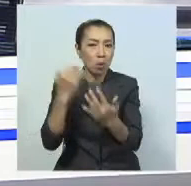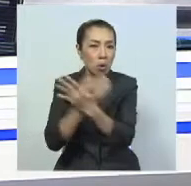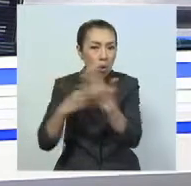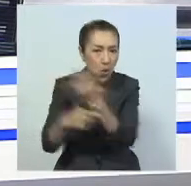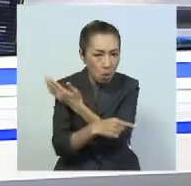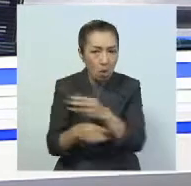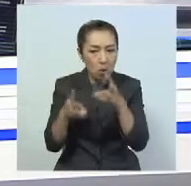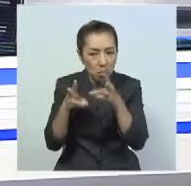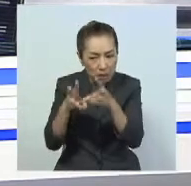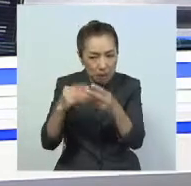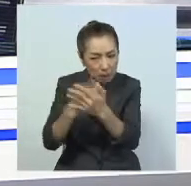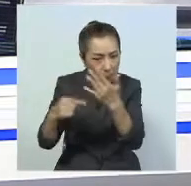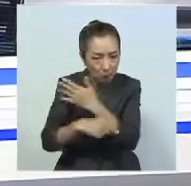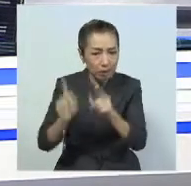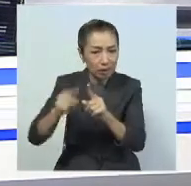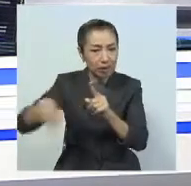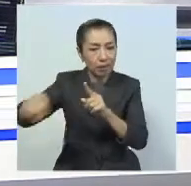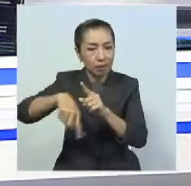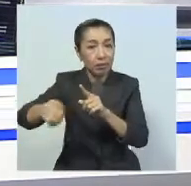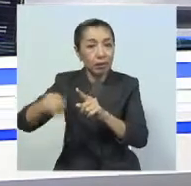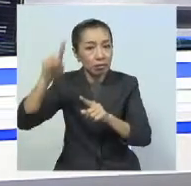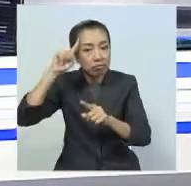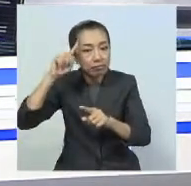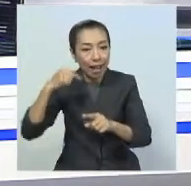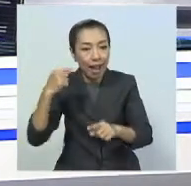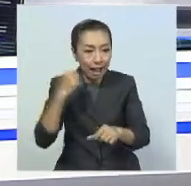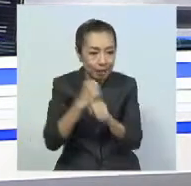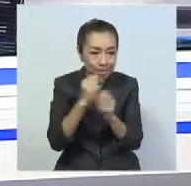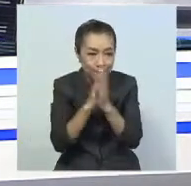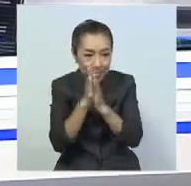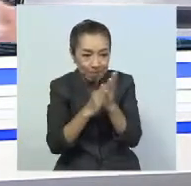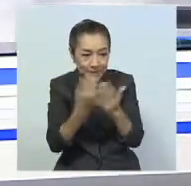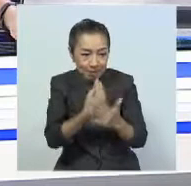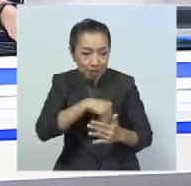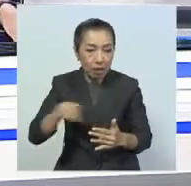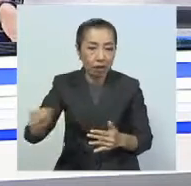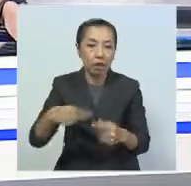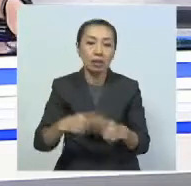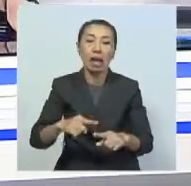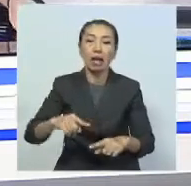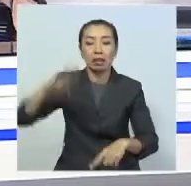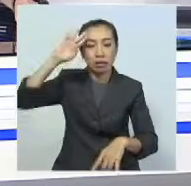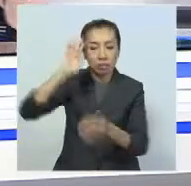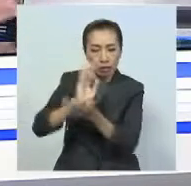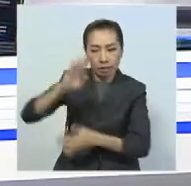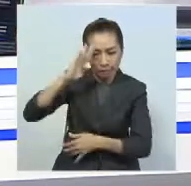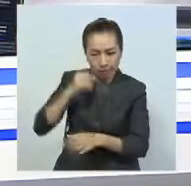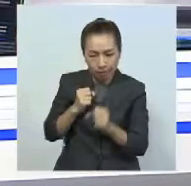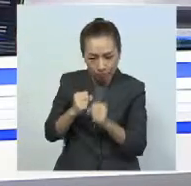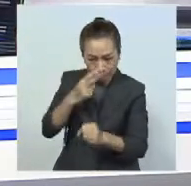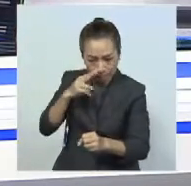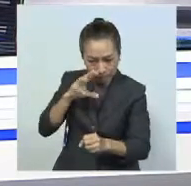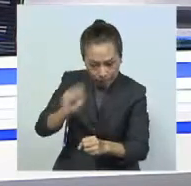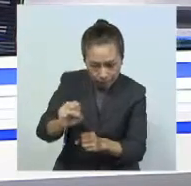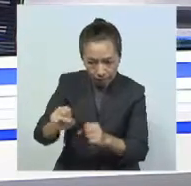งหรือว่ารูปแบบในการที่เขาจะไปสร้างโอกาสให้กับตัวเองเนี่ยมีหลากหลายจริงๆแต่เจ้าหน้าที่ก็พยายามที่จะไปสังเกตไป